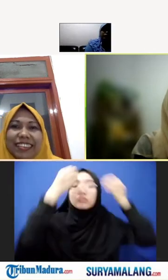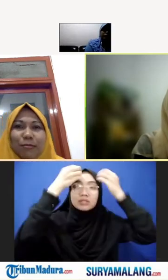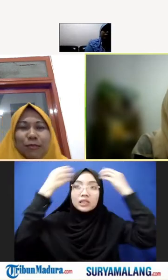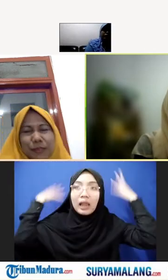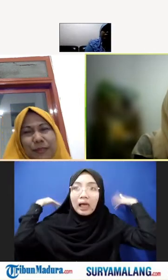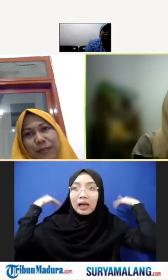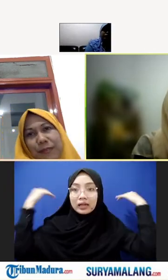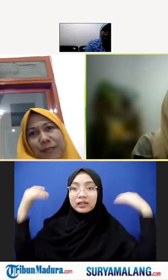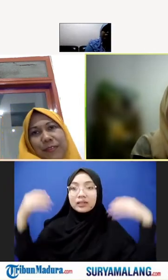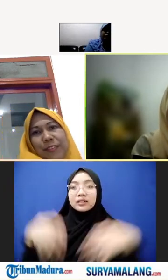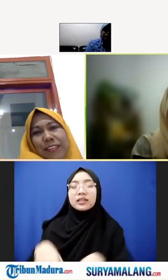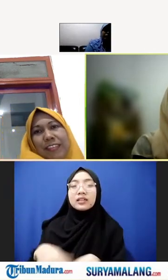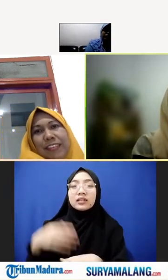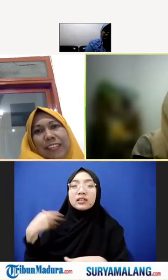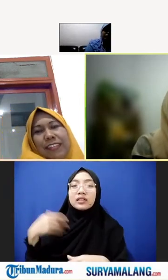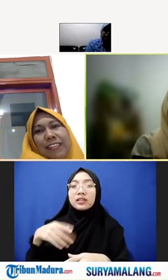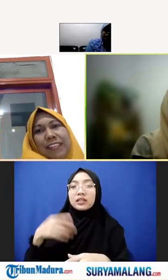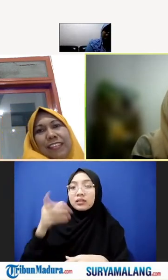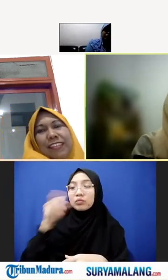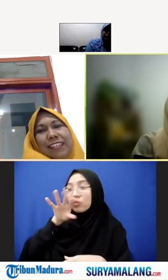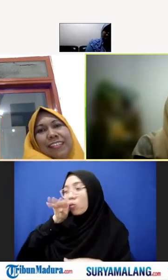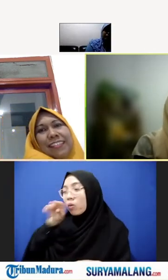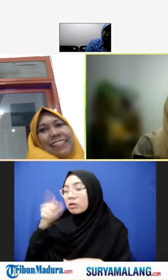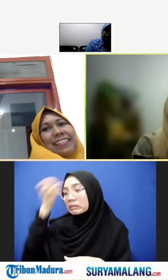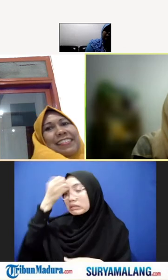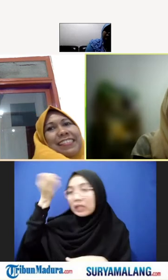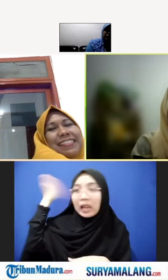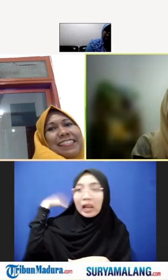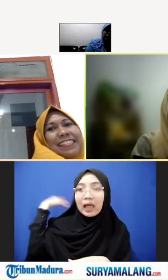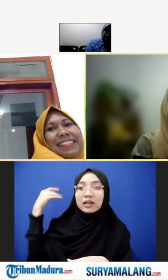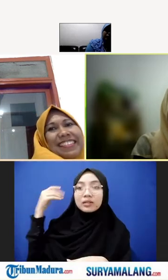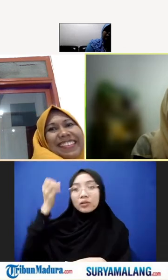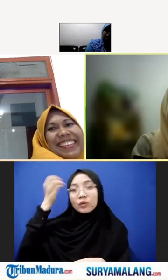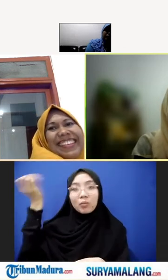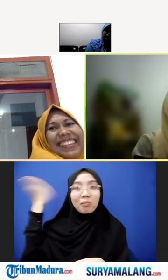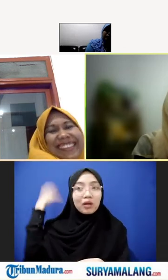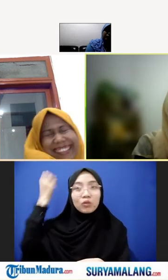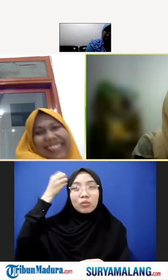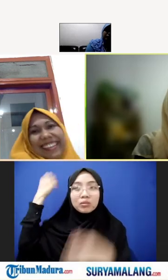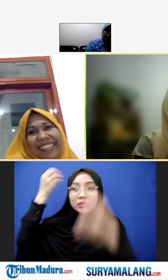Iya. Lama ini hilang kan, ibu ngobrol apa aja hilang, dilupain.